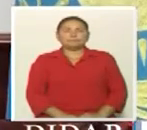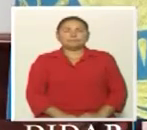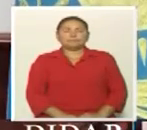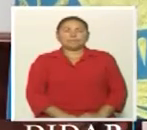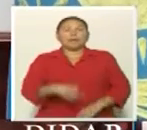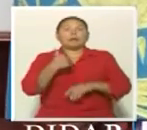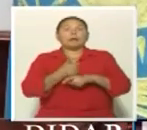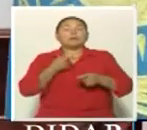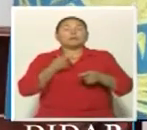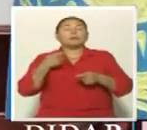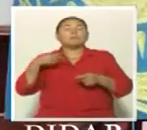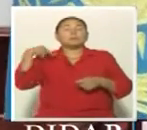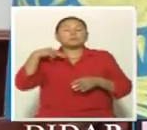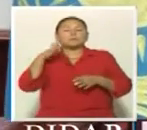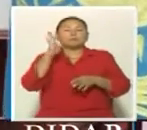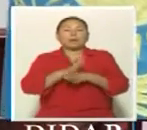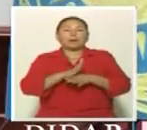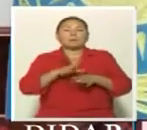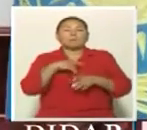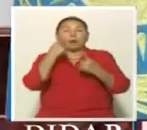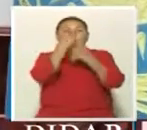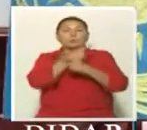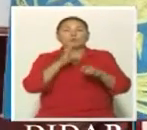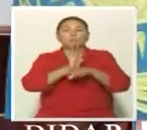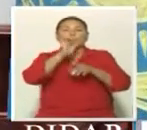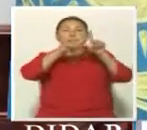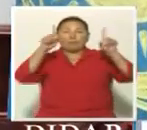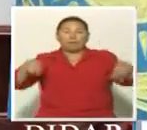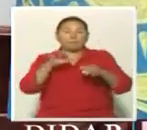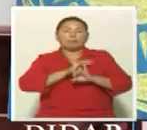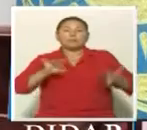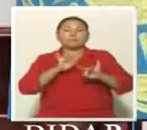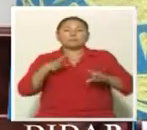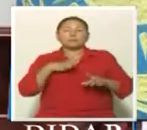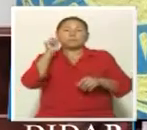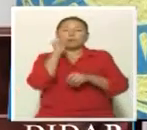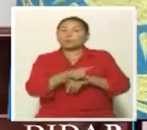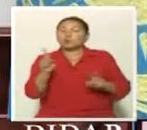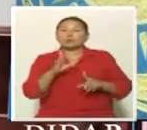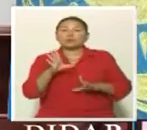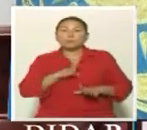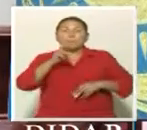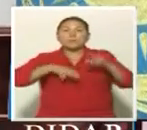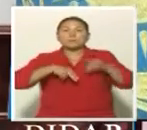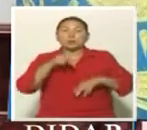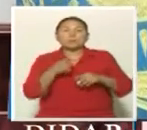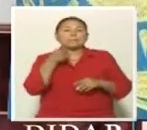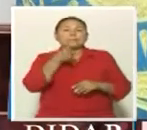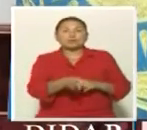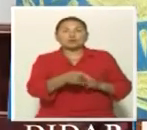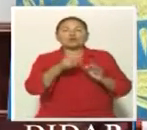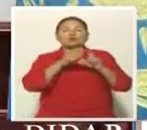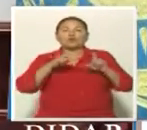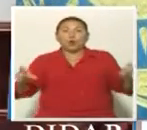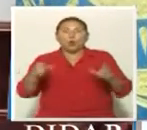глава государства кассу жумар токаев озвучивая послание народу Казахстана дал поручение построить не менее 1 тысячи